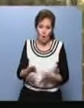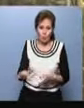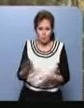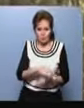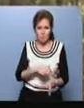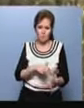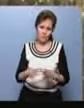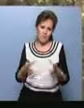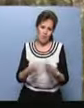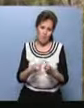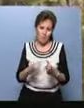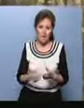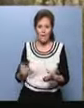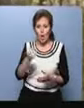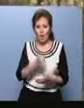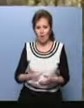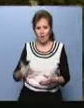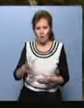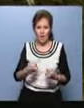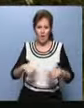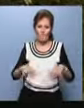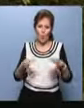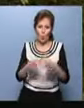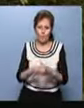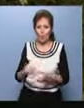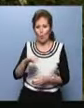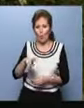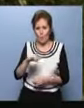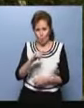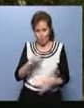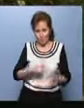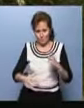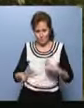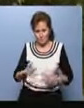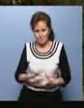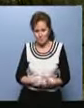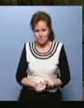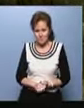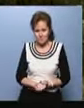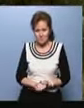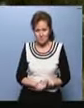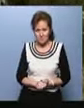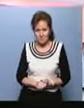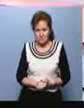справилась команда географического факультета УДГУ. Дмитрий Вороновнин, Артем Пушин, телеканал «Моя Удмуртия».